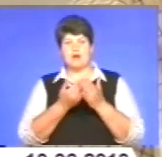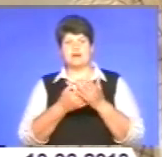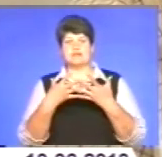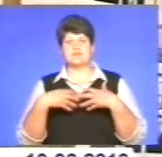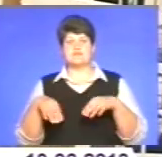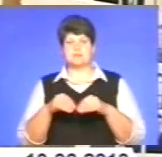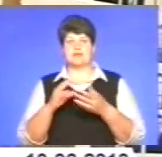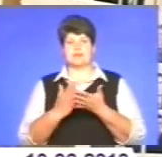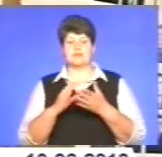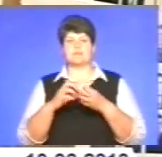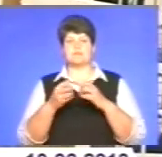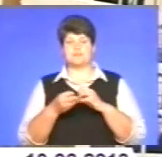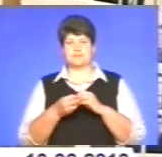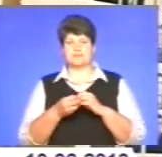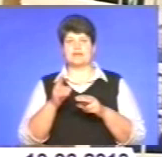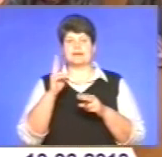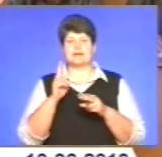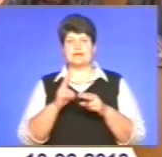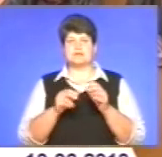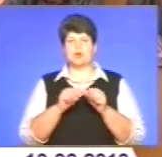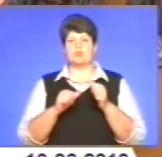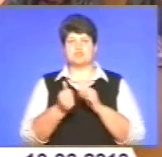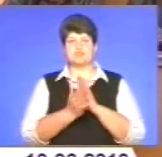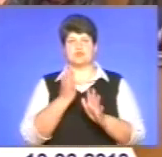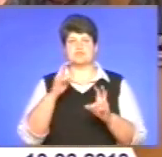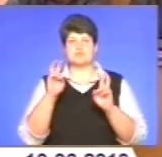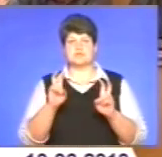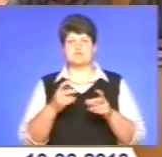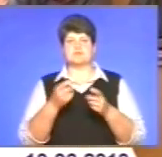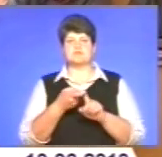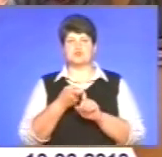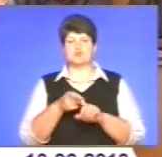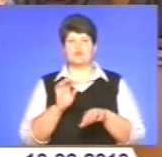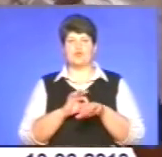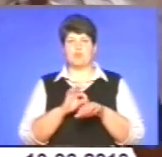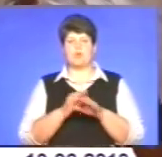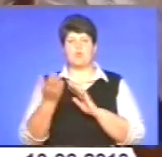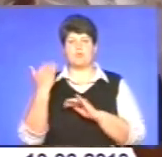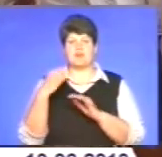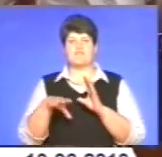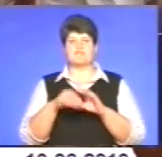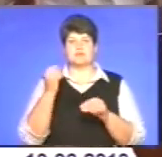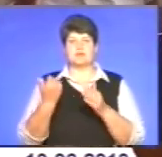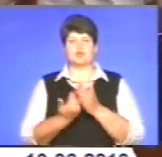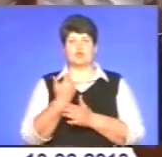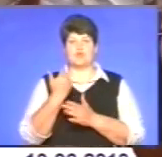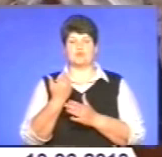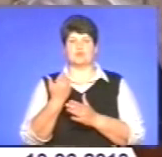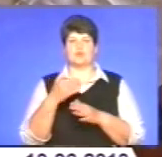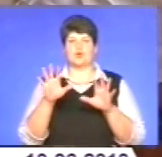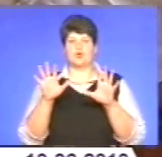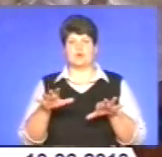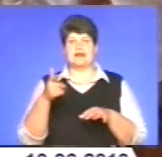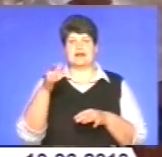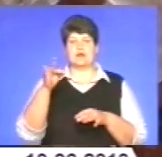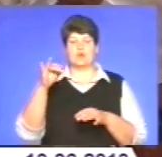є незгоди. На сам кінець на позачерговому засіданні Ради пенсіонерів у зв'язку із хворобою попереднього обрали новим головою ветеранської організації